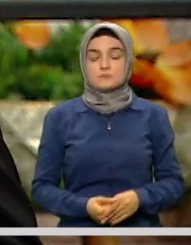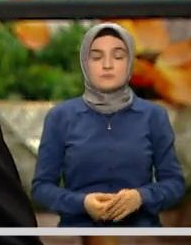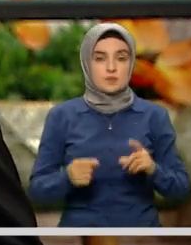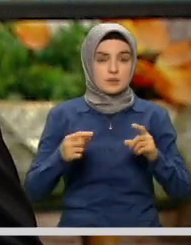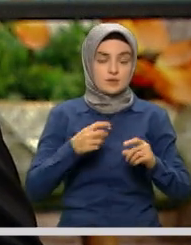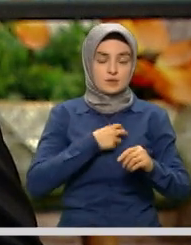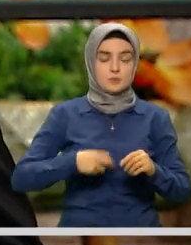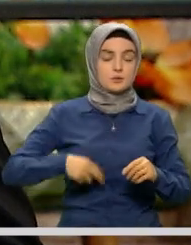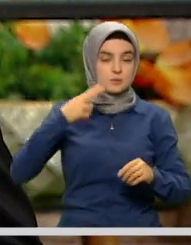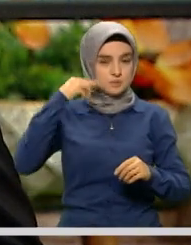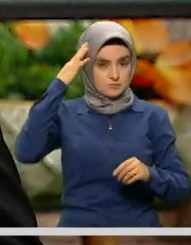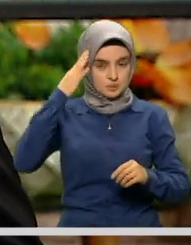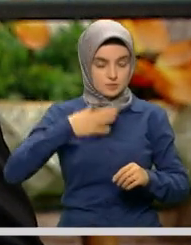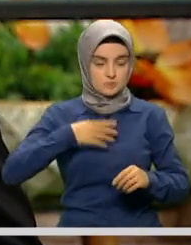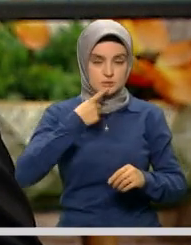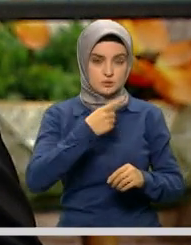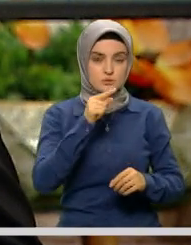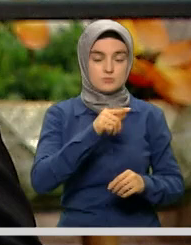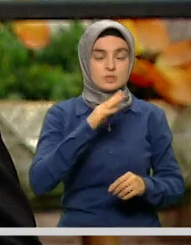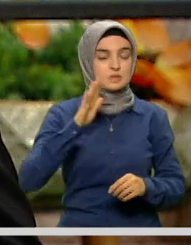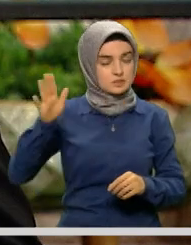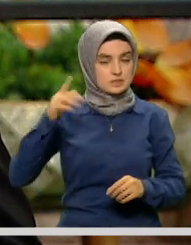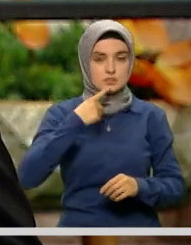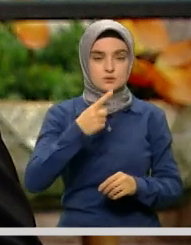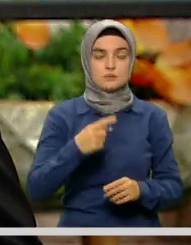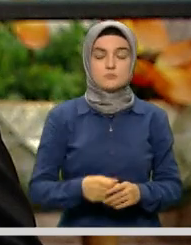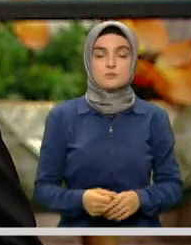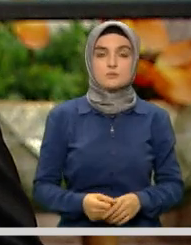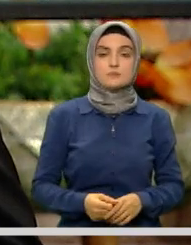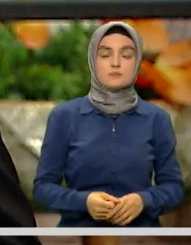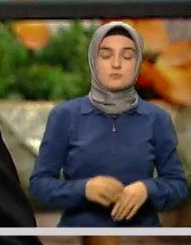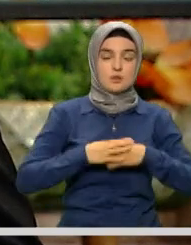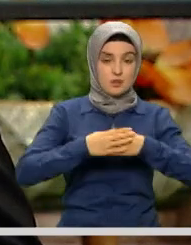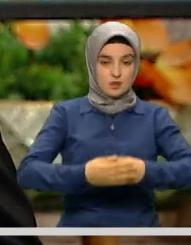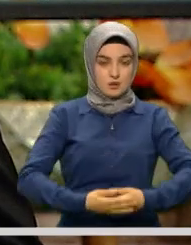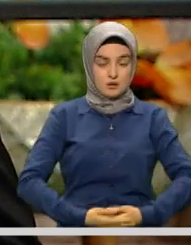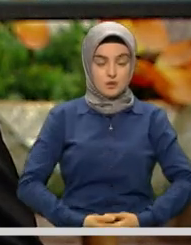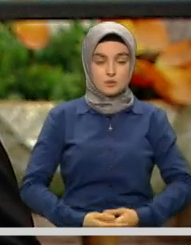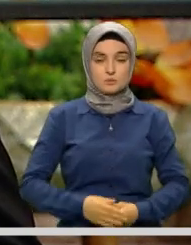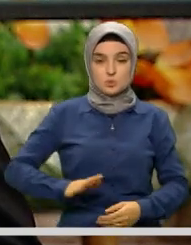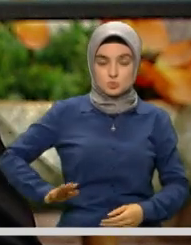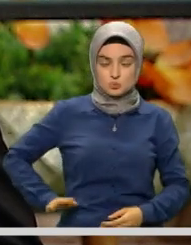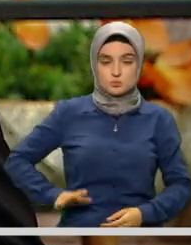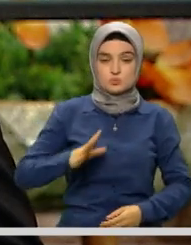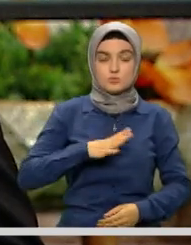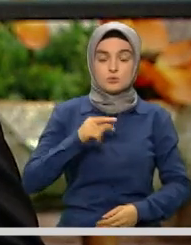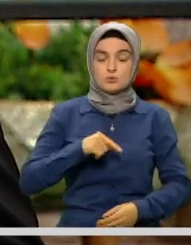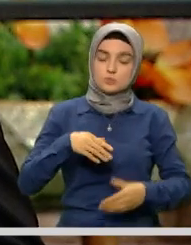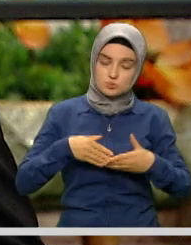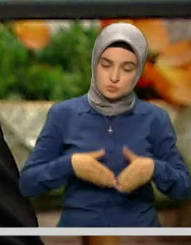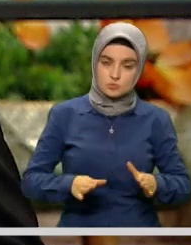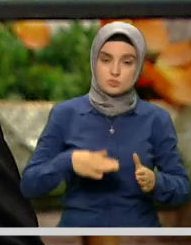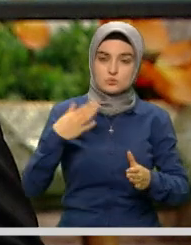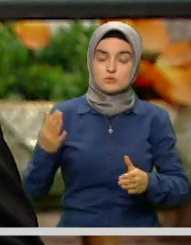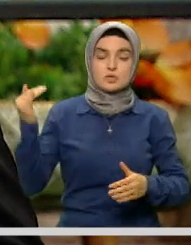Peygamberimiz diyor ki sen git diyor. Kadın hamile, işte karnında çocuğu var. Çocuğunu doğur öyle gel. Çocuğunu